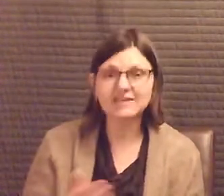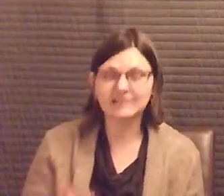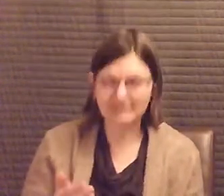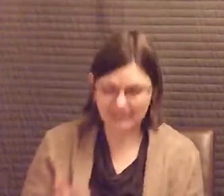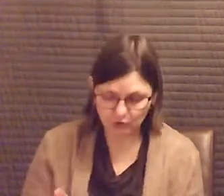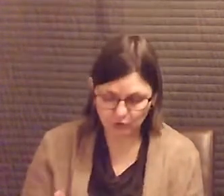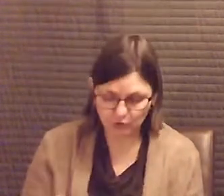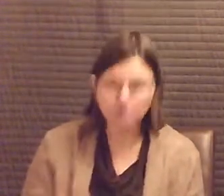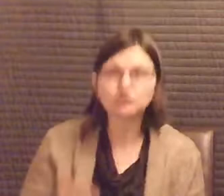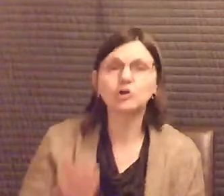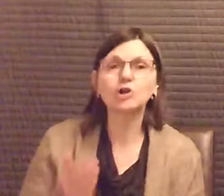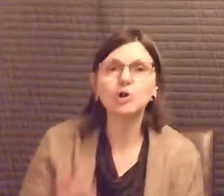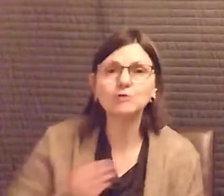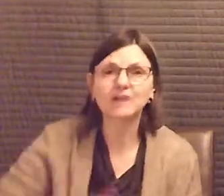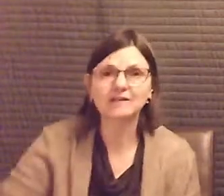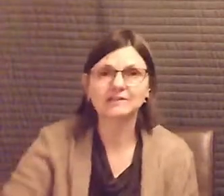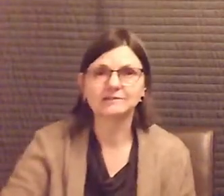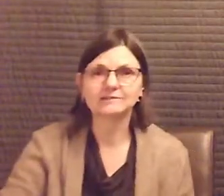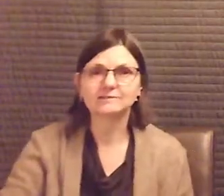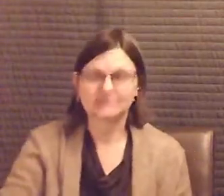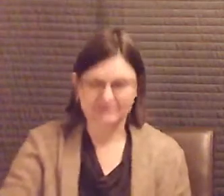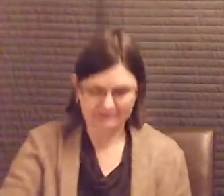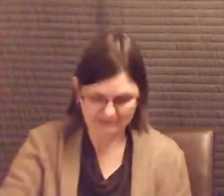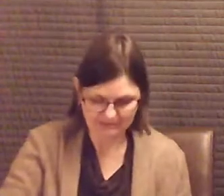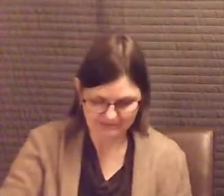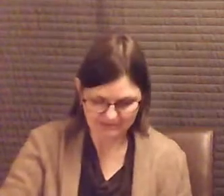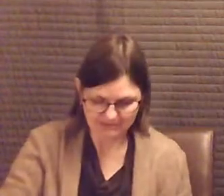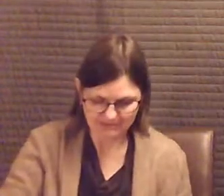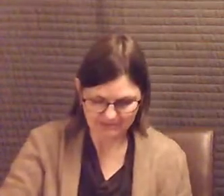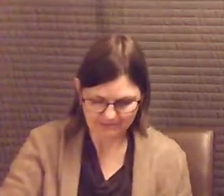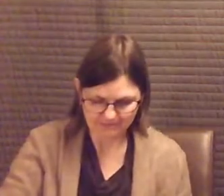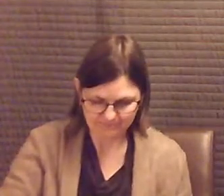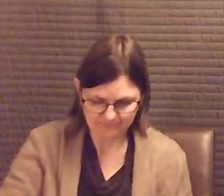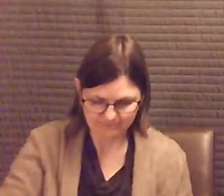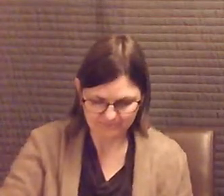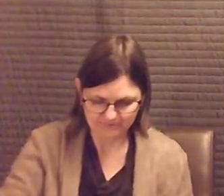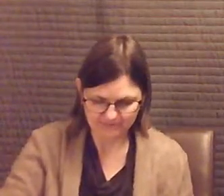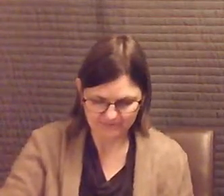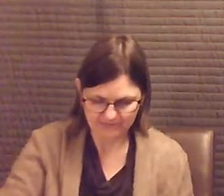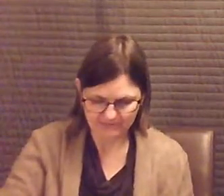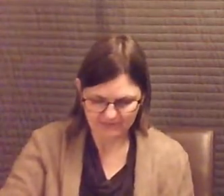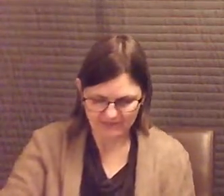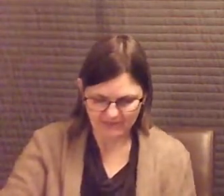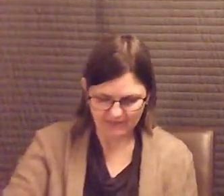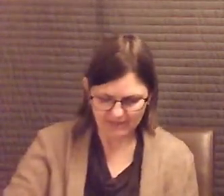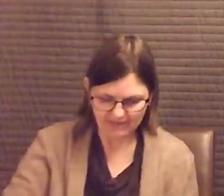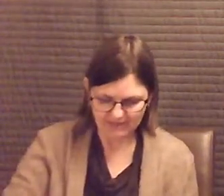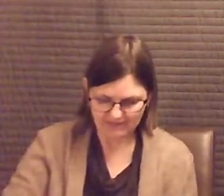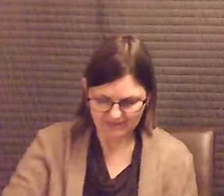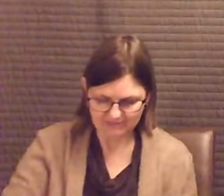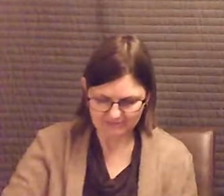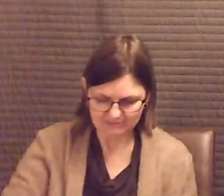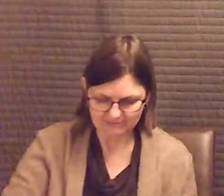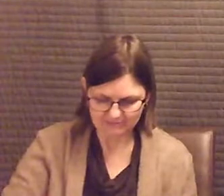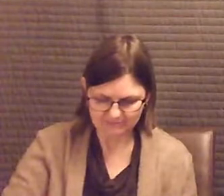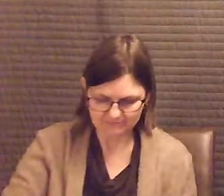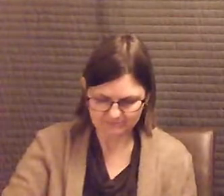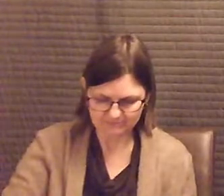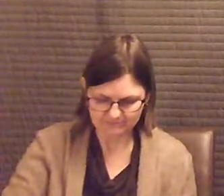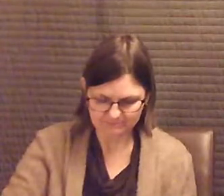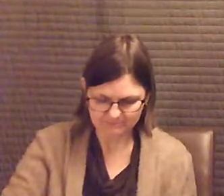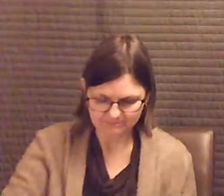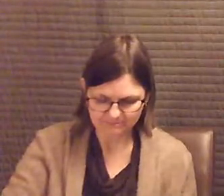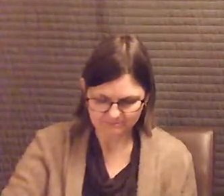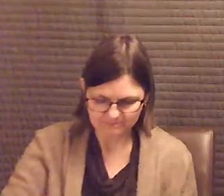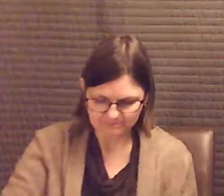die niet in die heel groot gelooft hadden een groot succes en baby get the gods gadgets en instoppen en ben